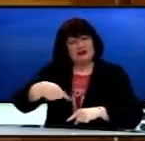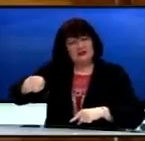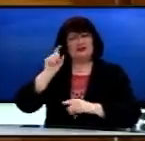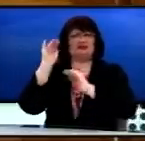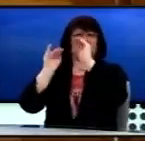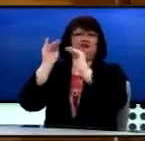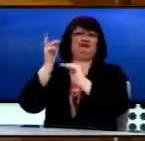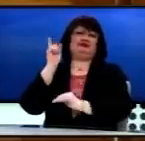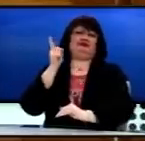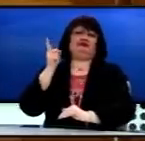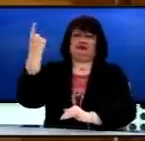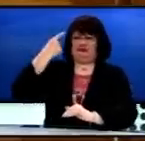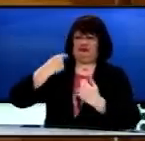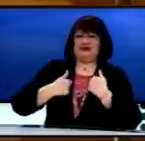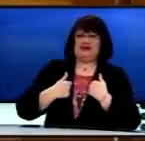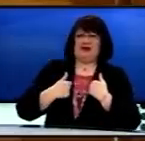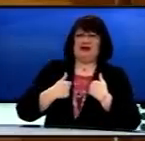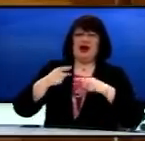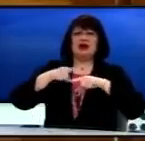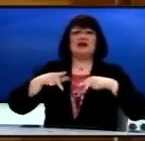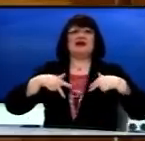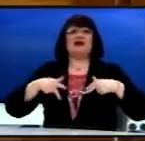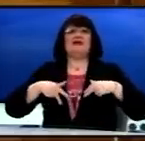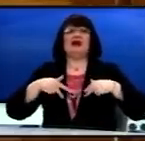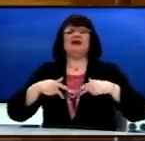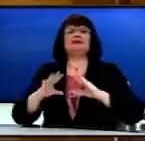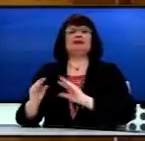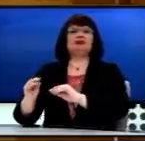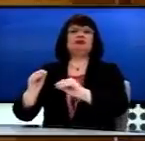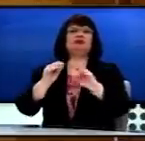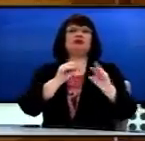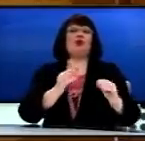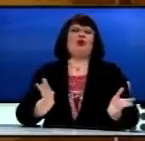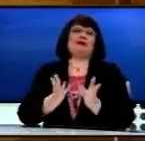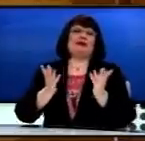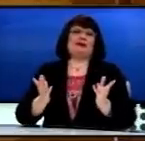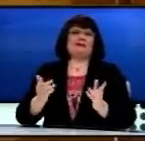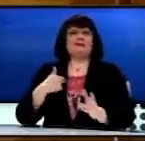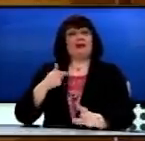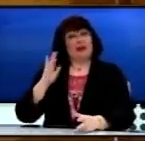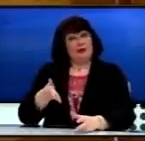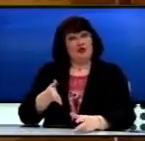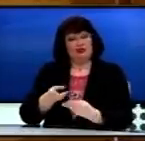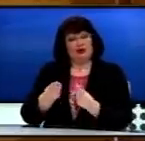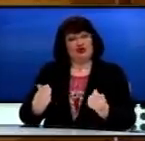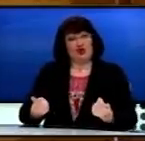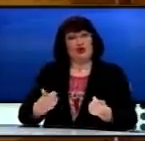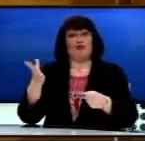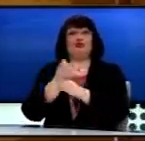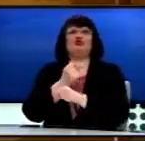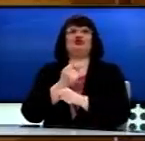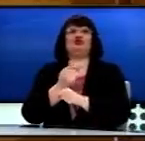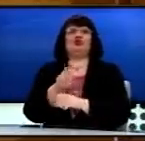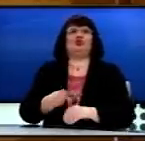πολλοί άλλοι. Αλλά πώς το χρεώνετε στην ελληνική κυβέρνηση? Πώς αφήνετε το υπονοούμενο να πλανάτε σε μια συζήτηση ότι θα μπορούσαμε με κάποιο τρόπο να έχουμε